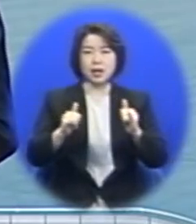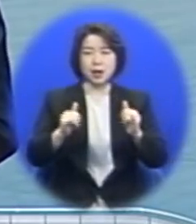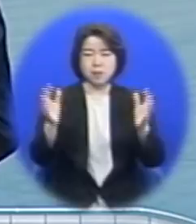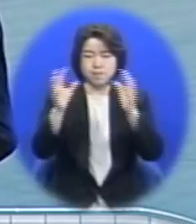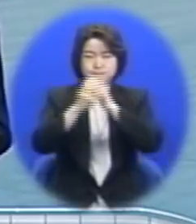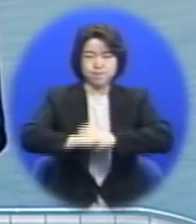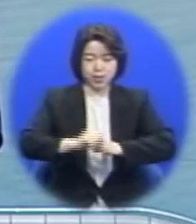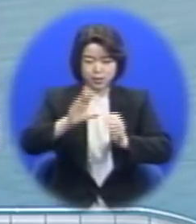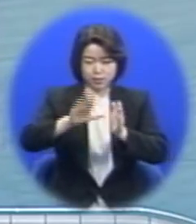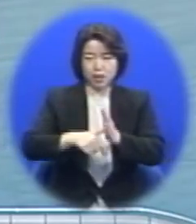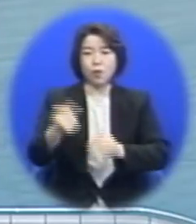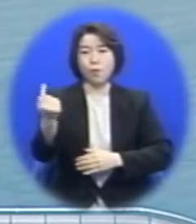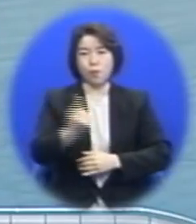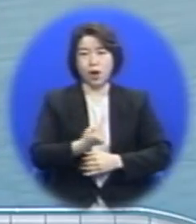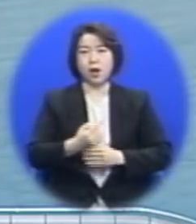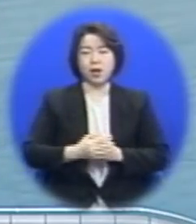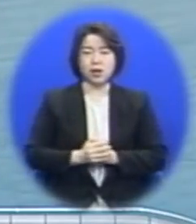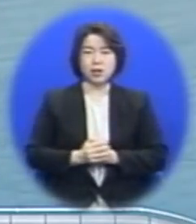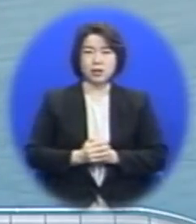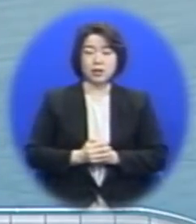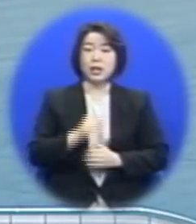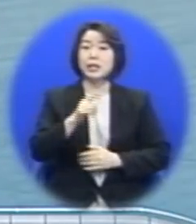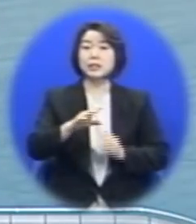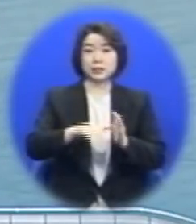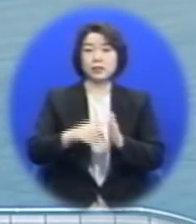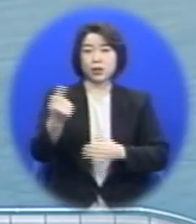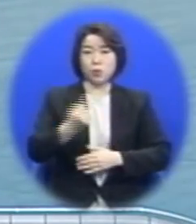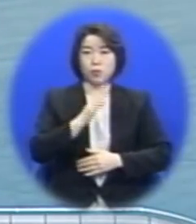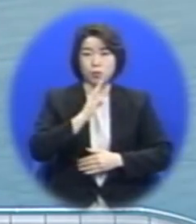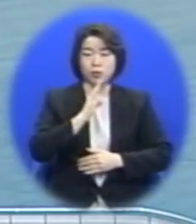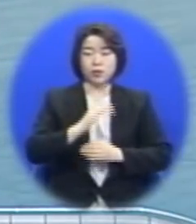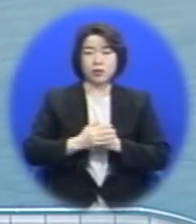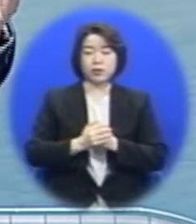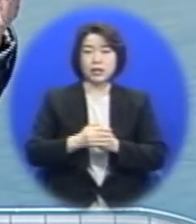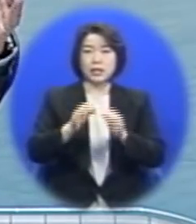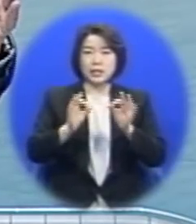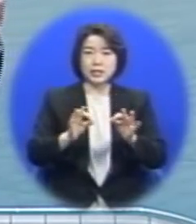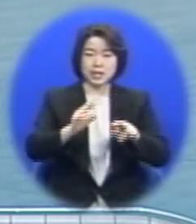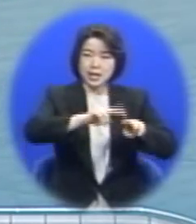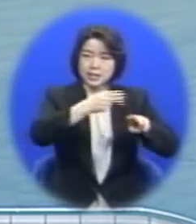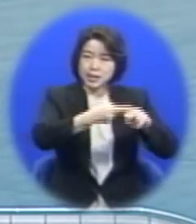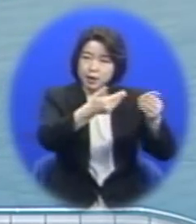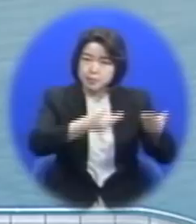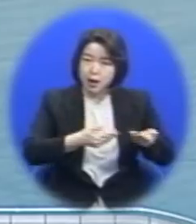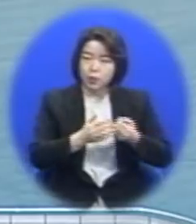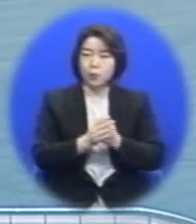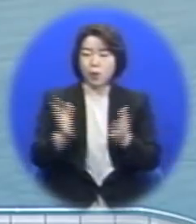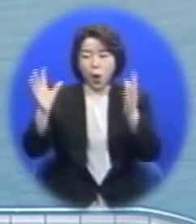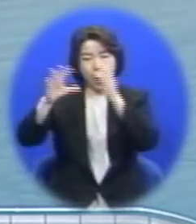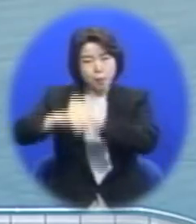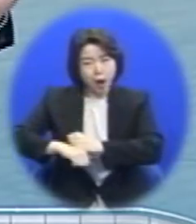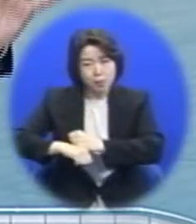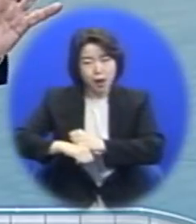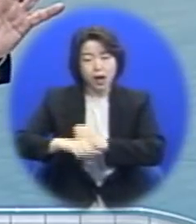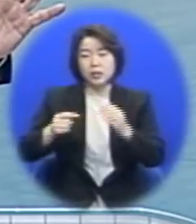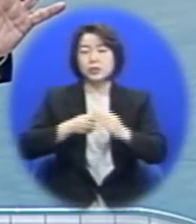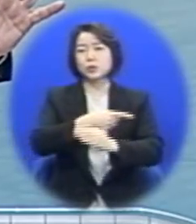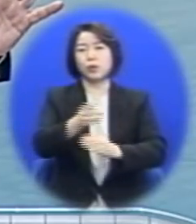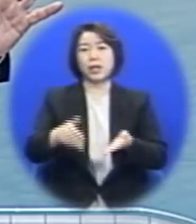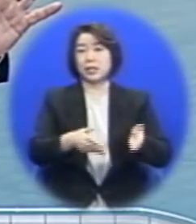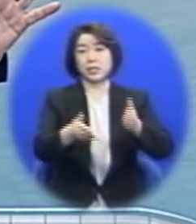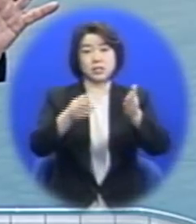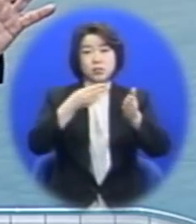멸망시킬 때가 왔습니다. 그때가 옵니다. 이제는 상받고 멸망당하는 것 외에는 길이